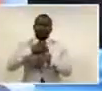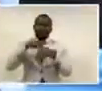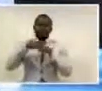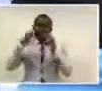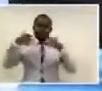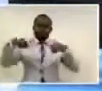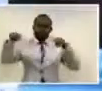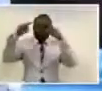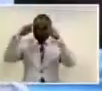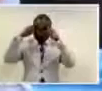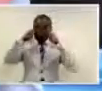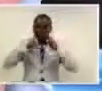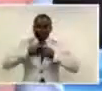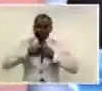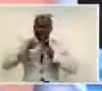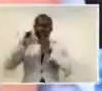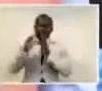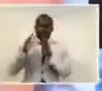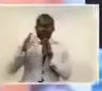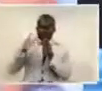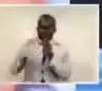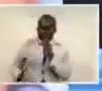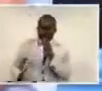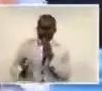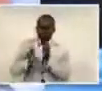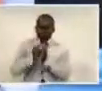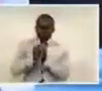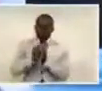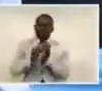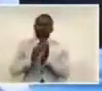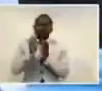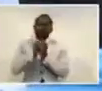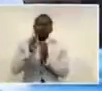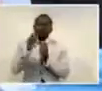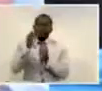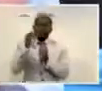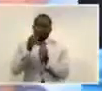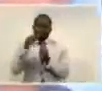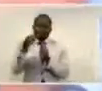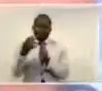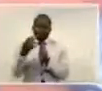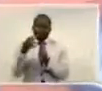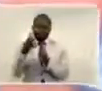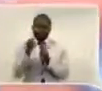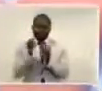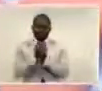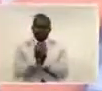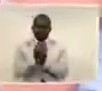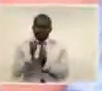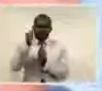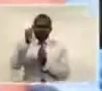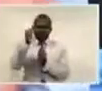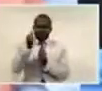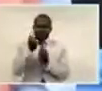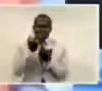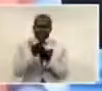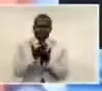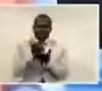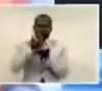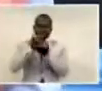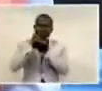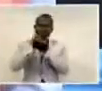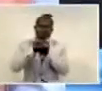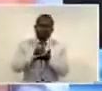kaminuza y'u Rwanda ishami rya Huye ku wa 12 z'ukwa kane 2015 nabasabye